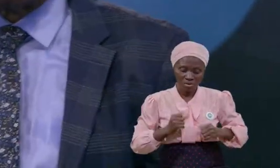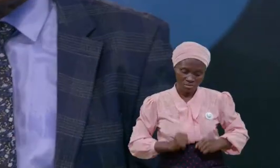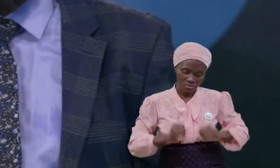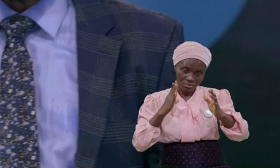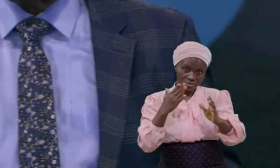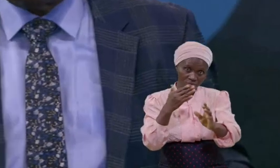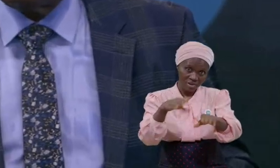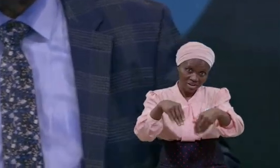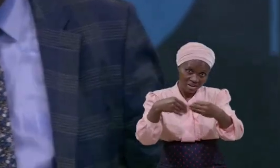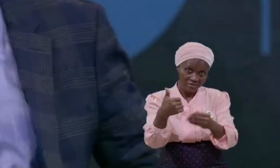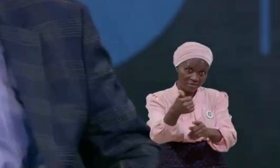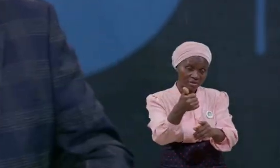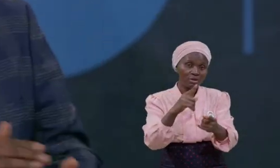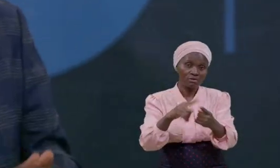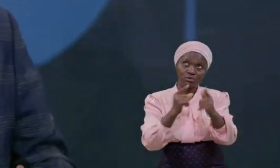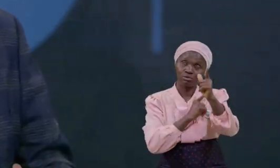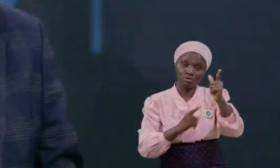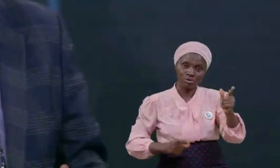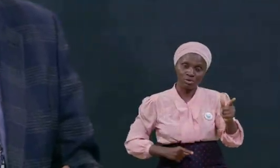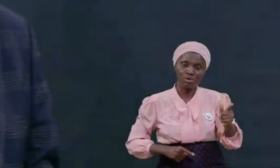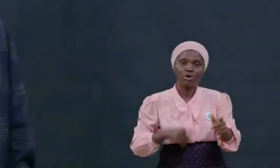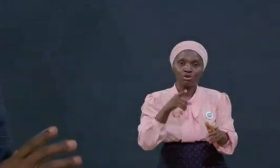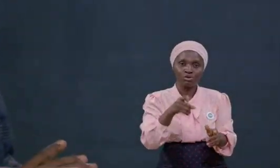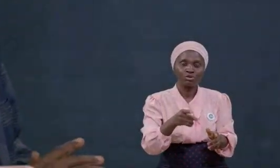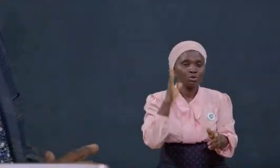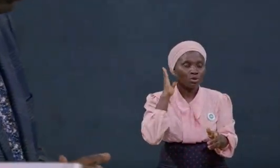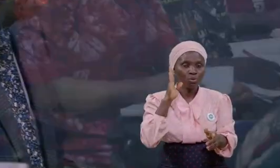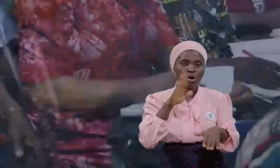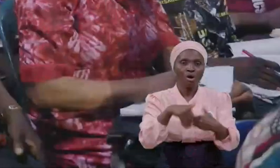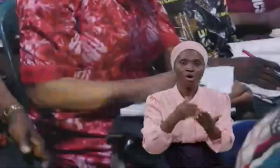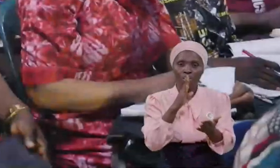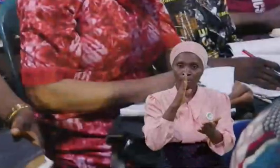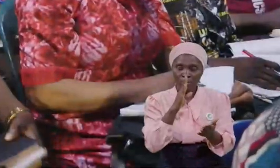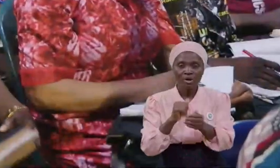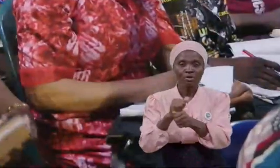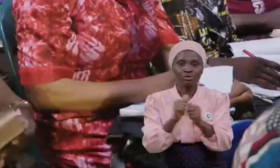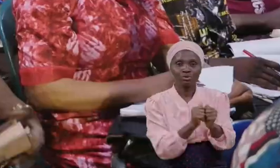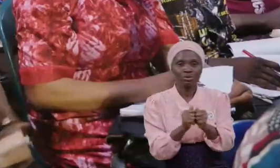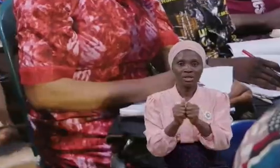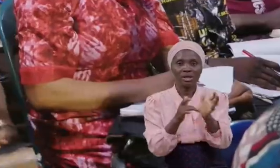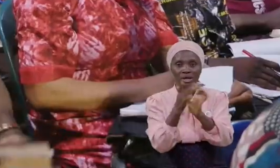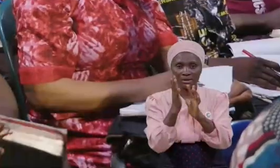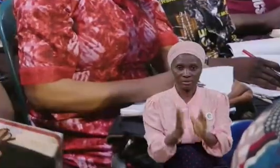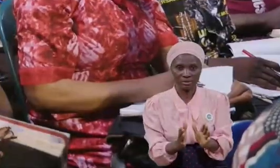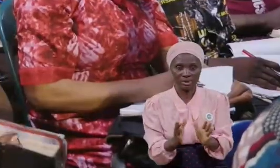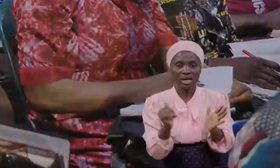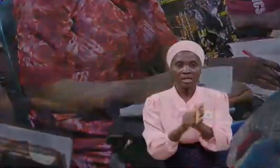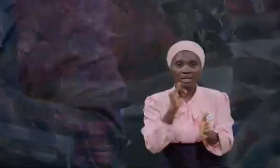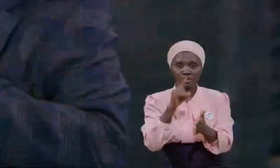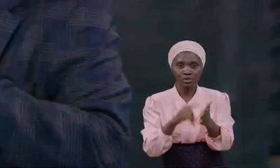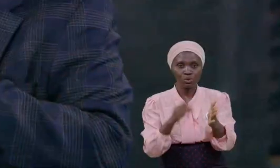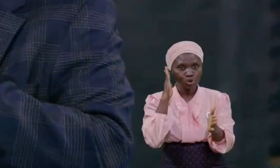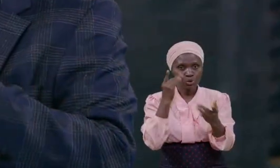devenez un chrétien complet. C'est ce qui va vous arriver au nom de Jésus.